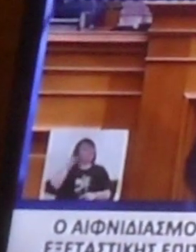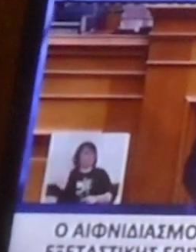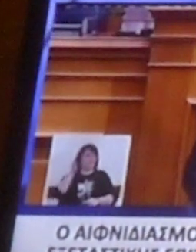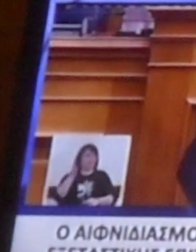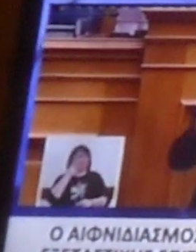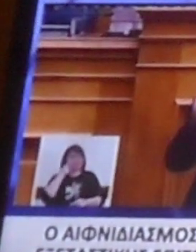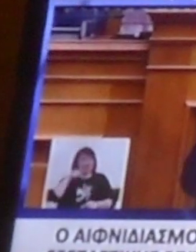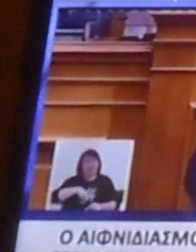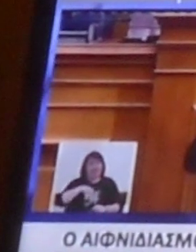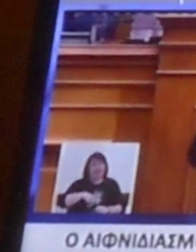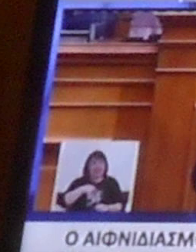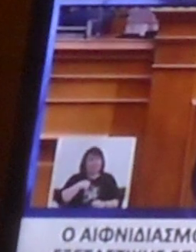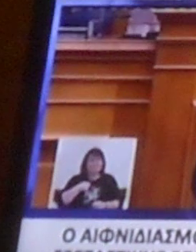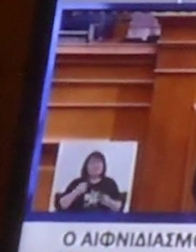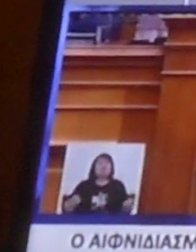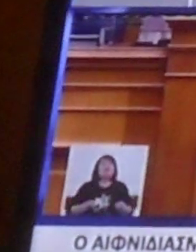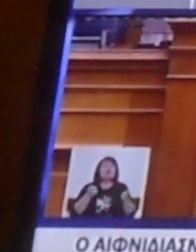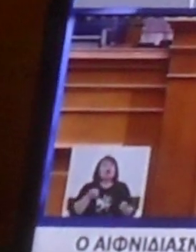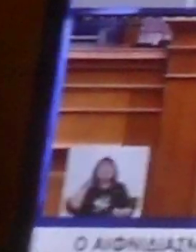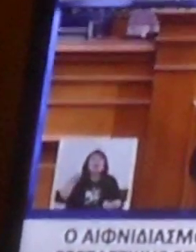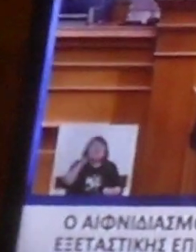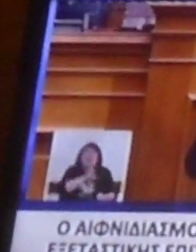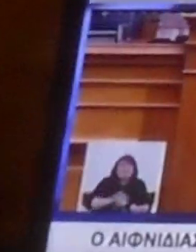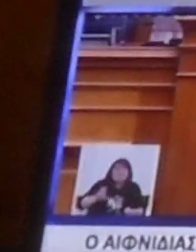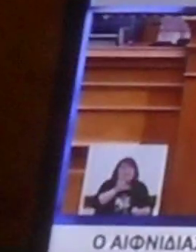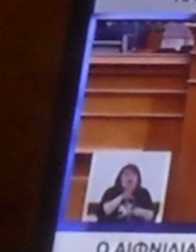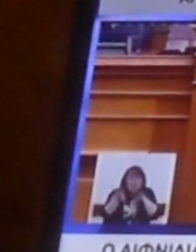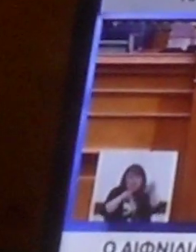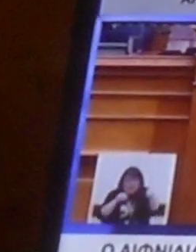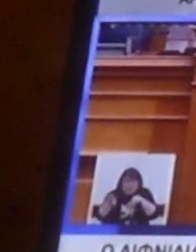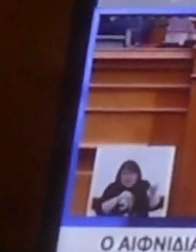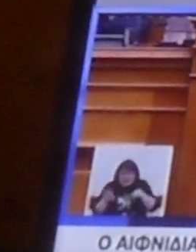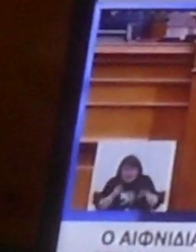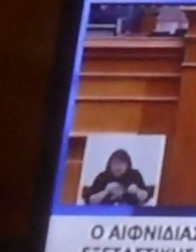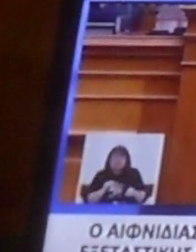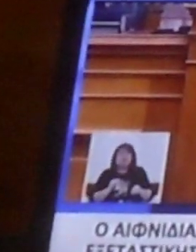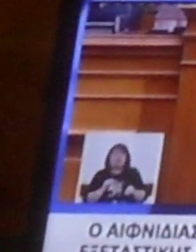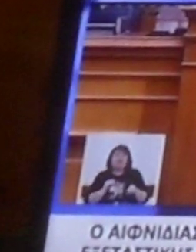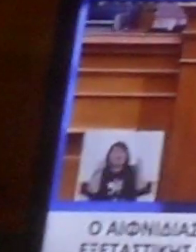Στίκα, όταν ο ίδιος Αντρέα Καψαμπέλη ως υποψήφιος ευρωβουλευτής του Βασίλη Λεβέντη